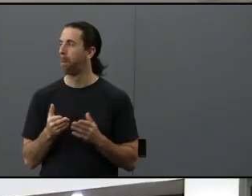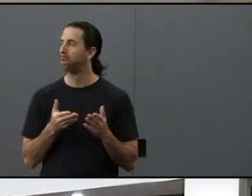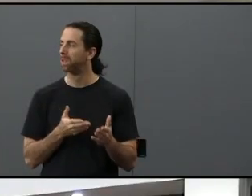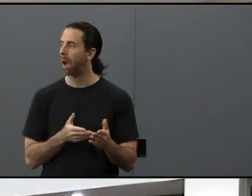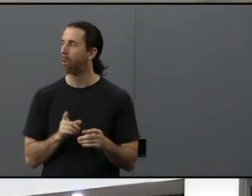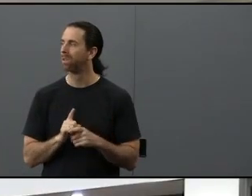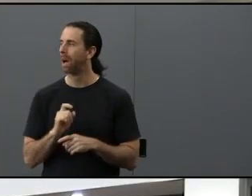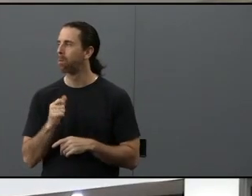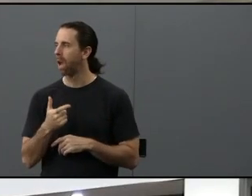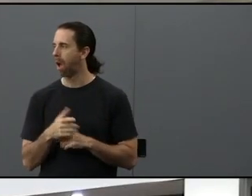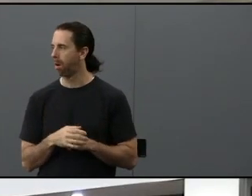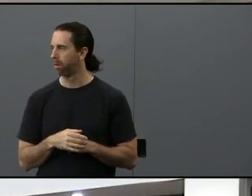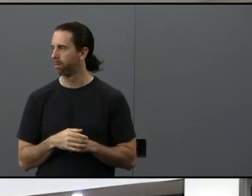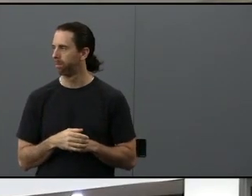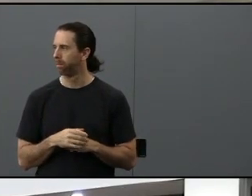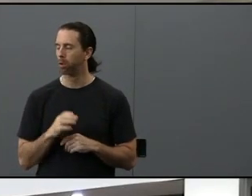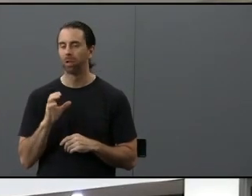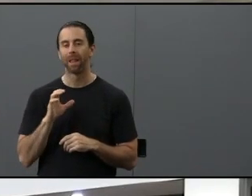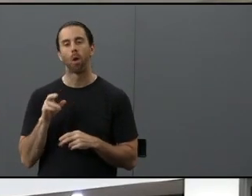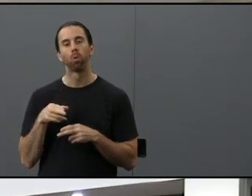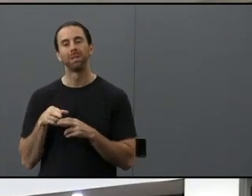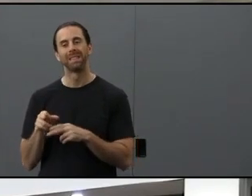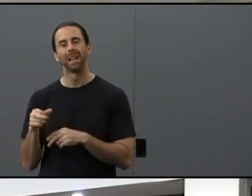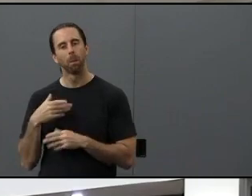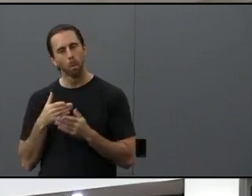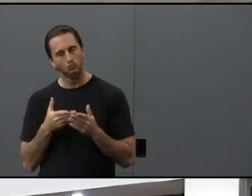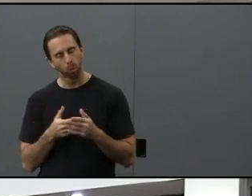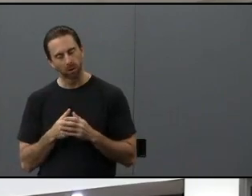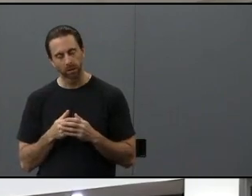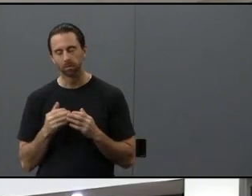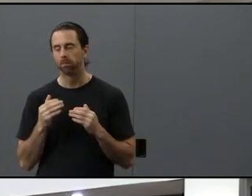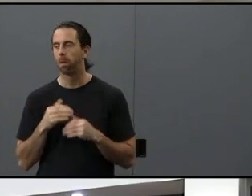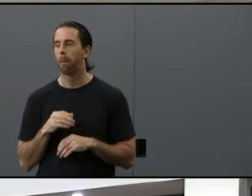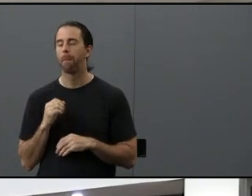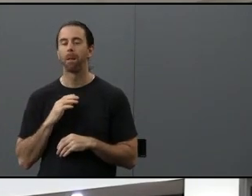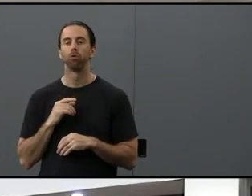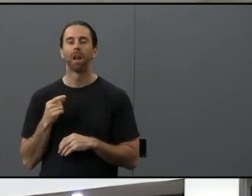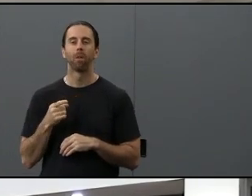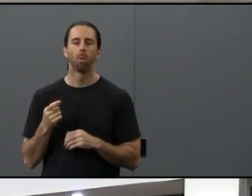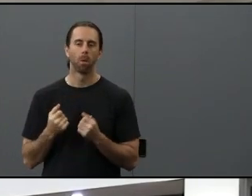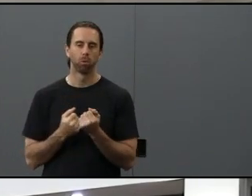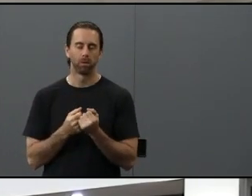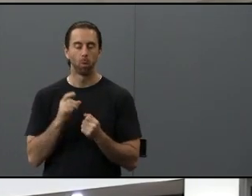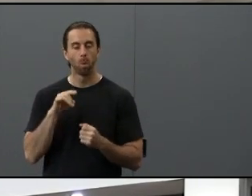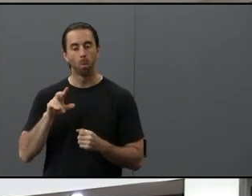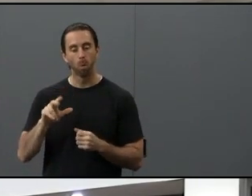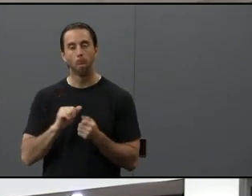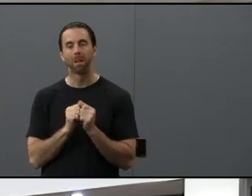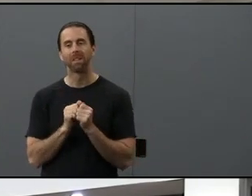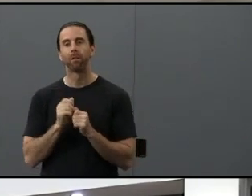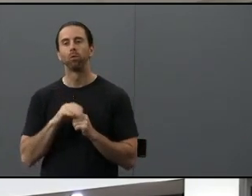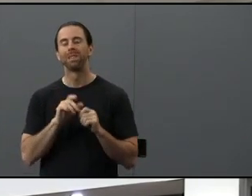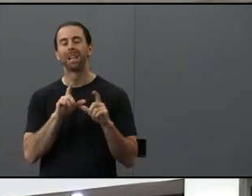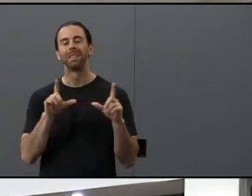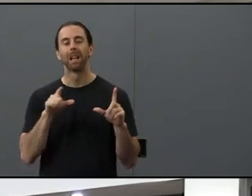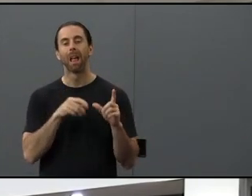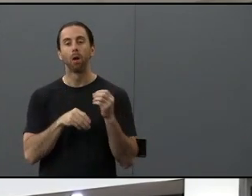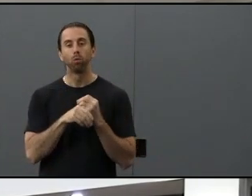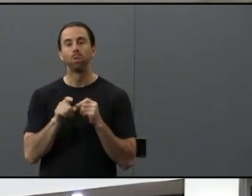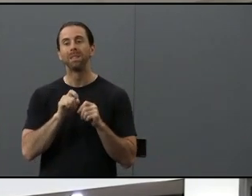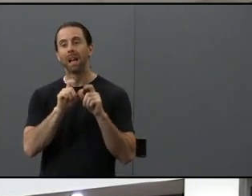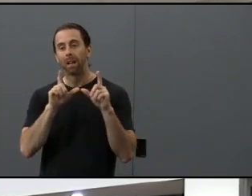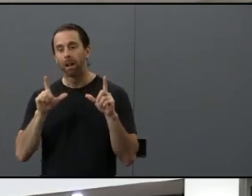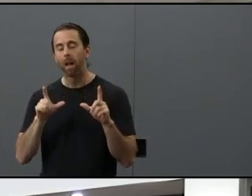un appuyur Chantal routier je proposeona merci 8.3 modification à la signalisation ajoute d'un